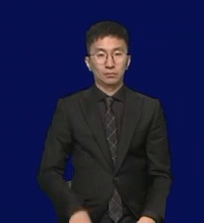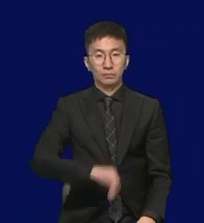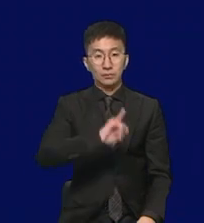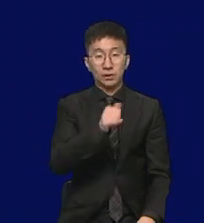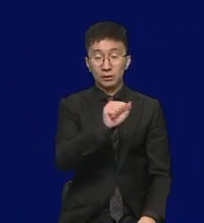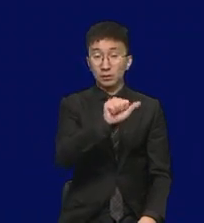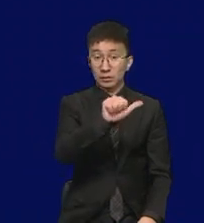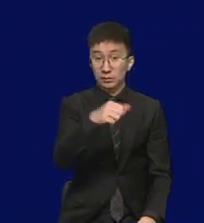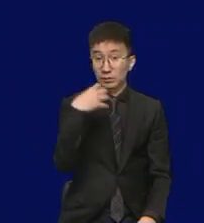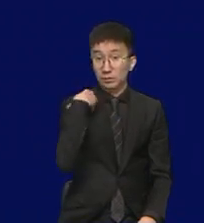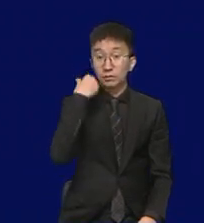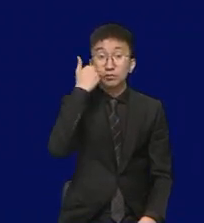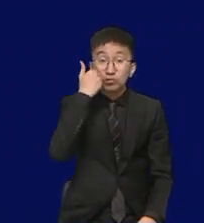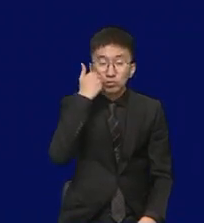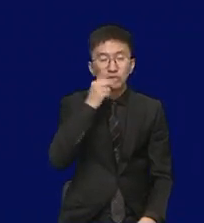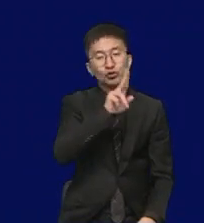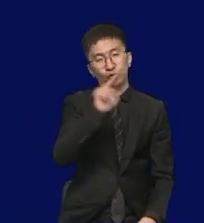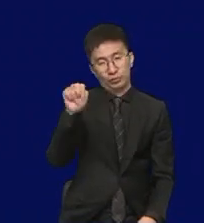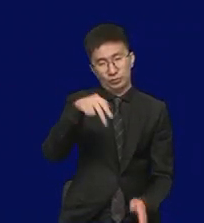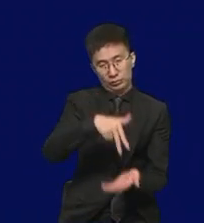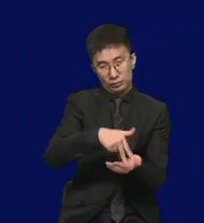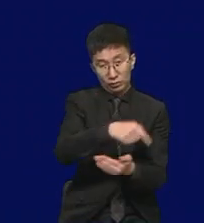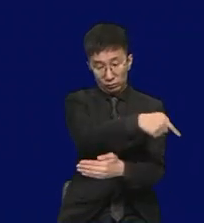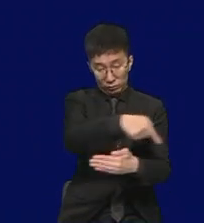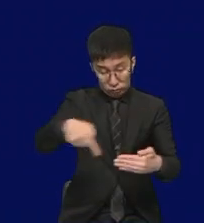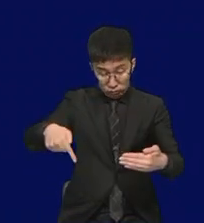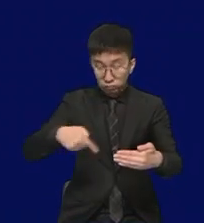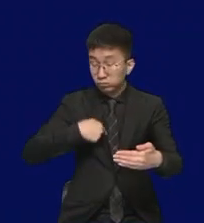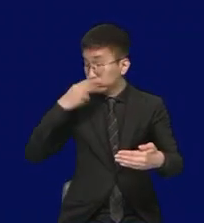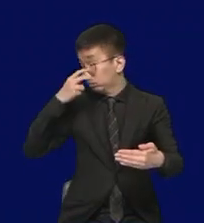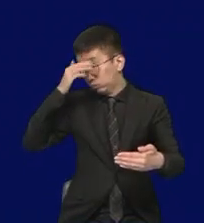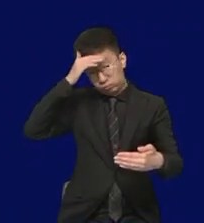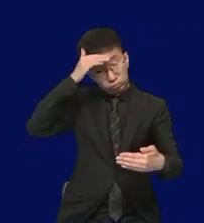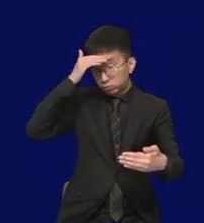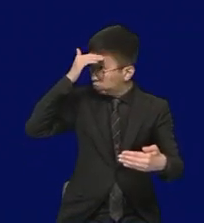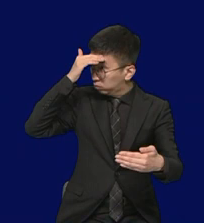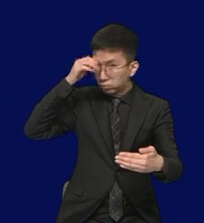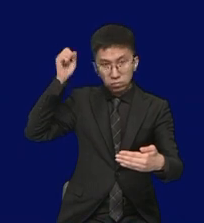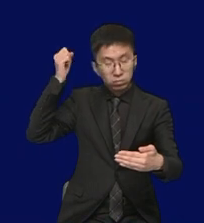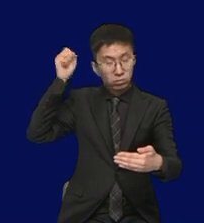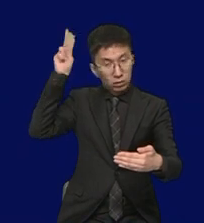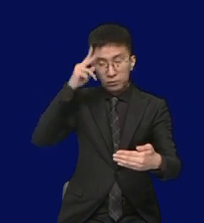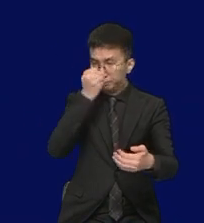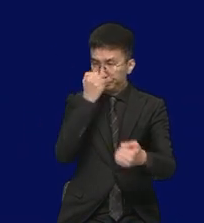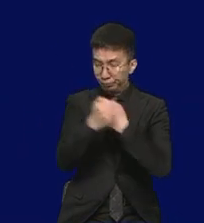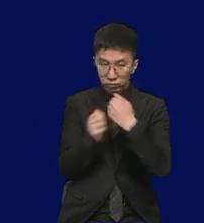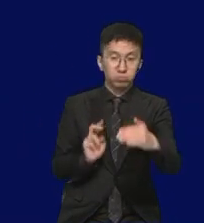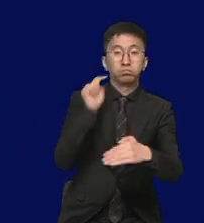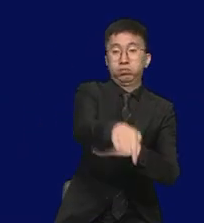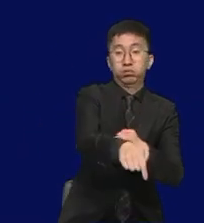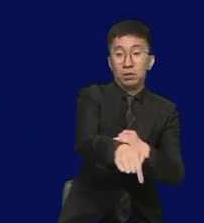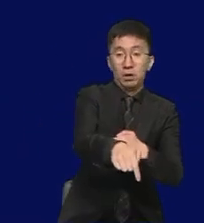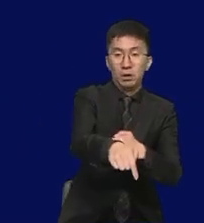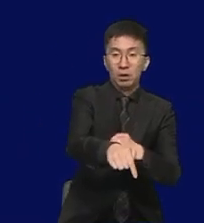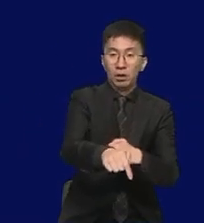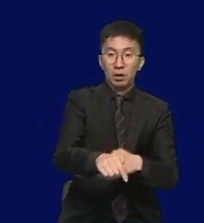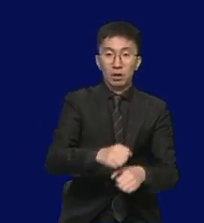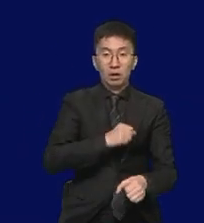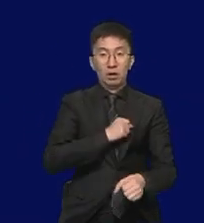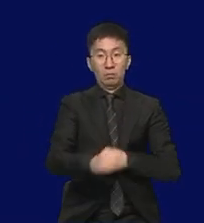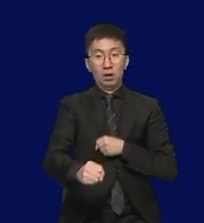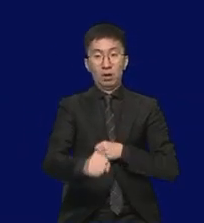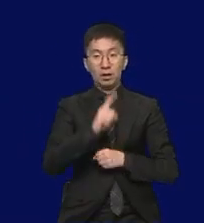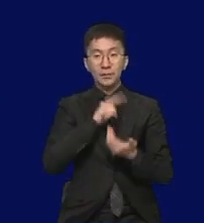JSA를 관할하는 유엔사는 공동경비구역을 견학하던 미국인 한 명이 무단으로 군사분계선을 넘어 월북하는 사건이